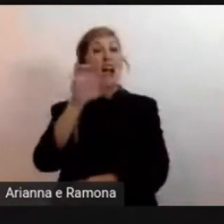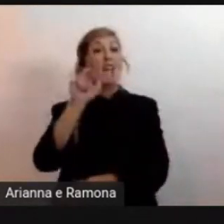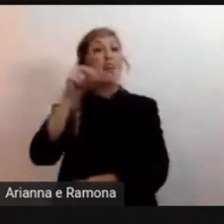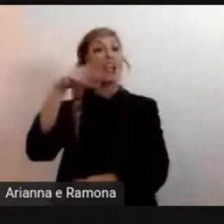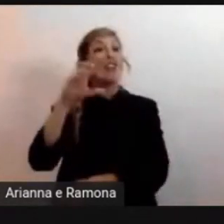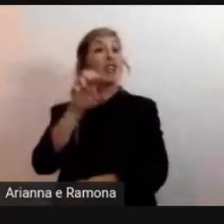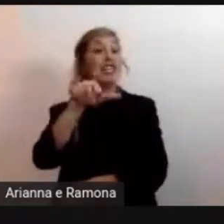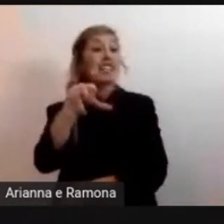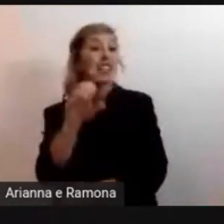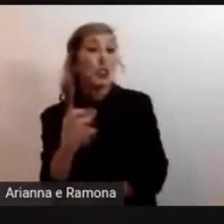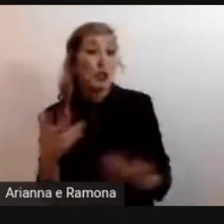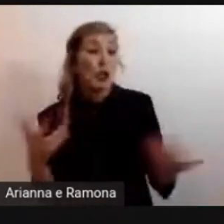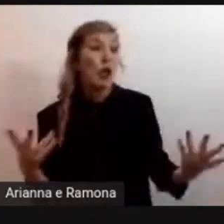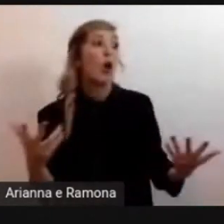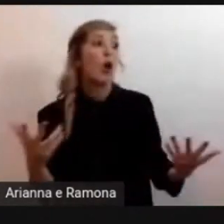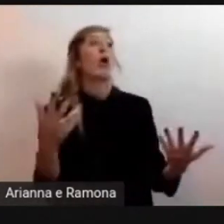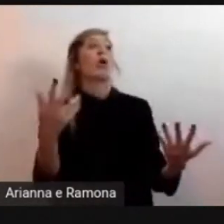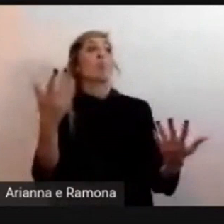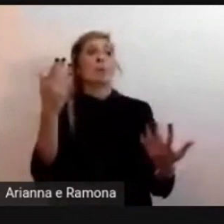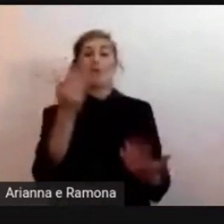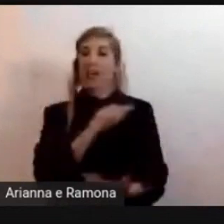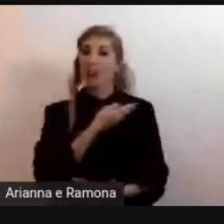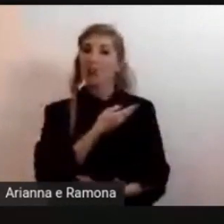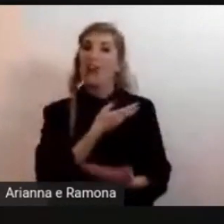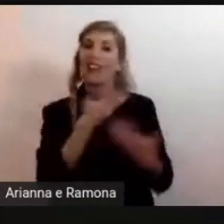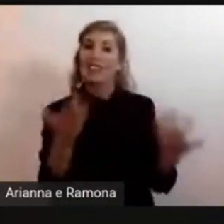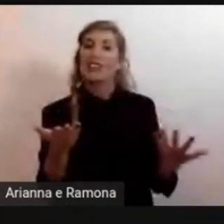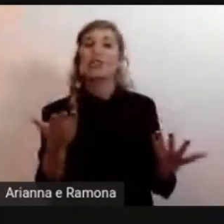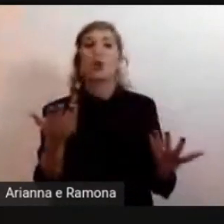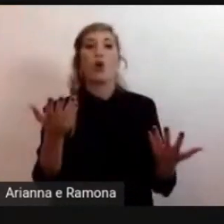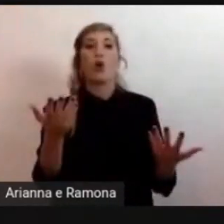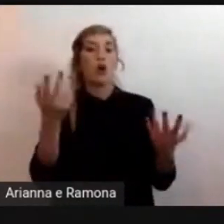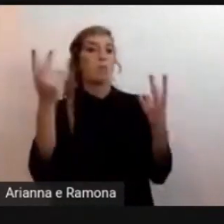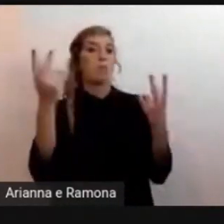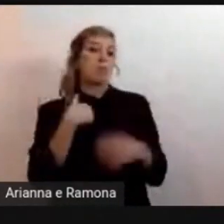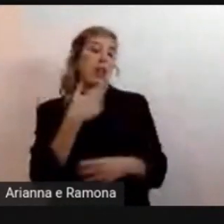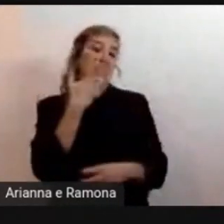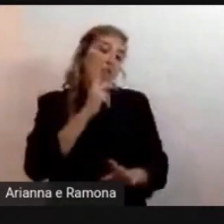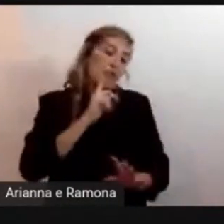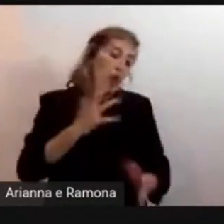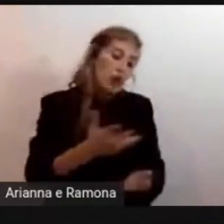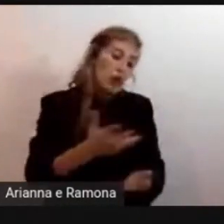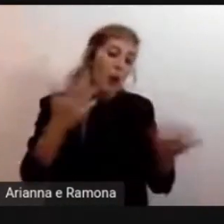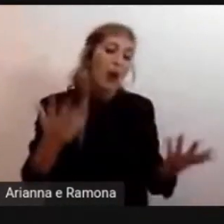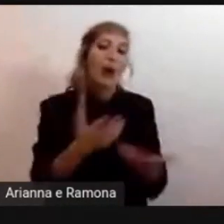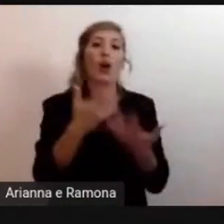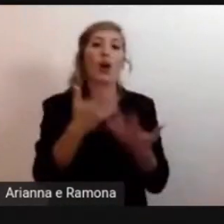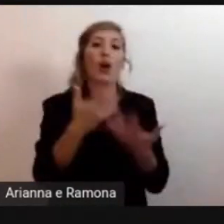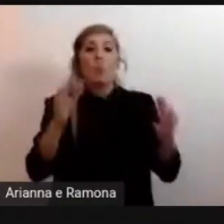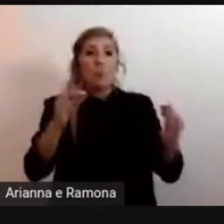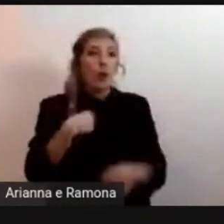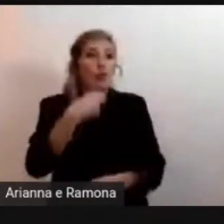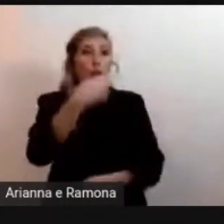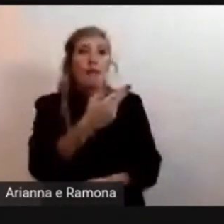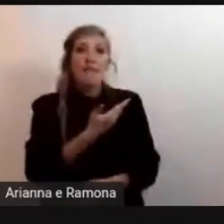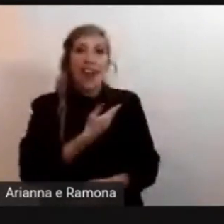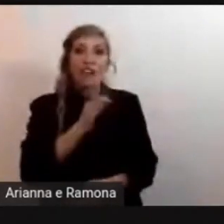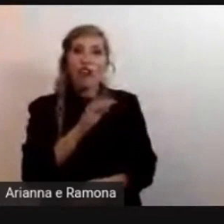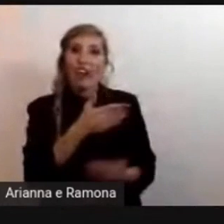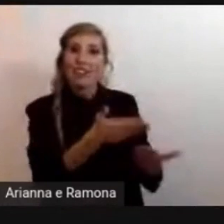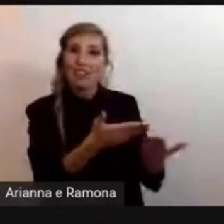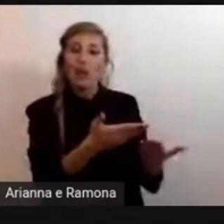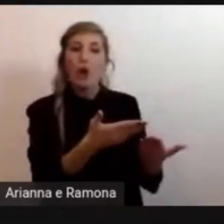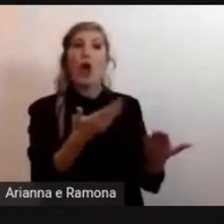passare io sono mancate però è vero che il concludersi francesco se